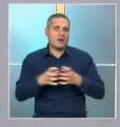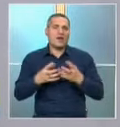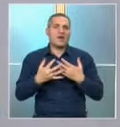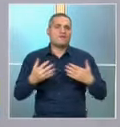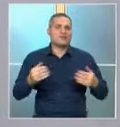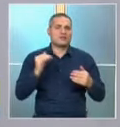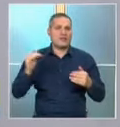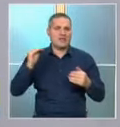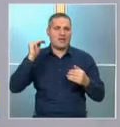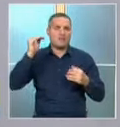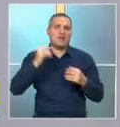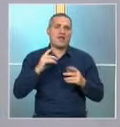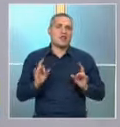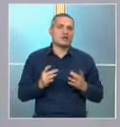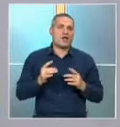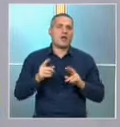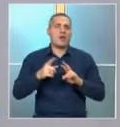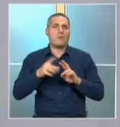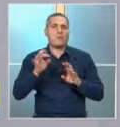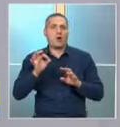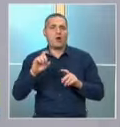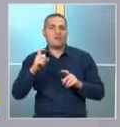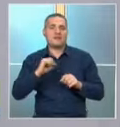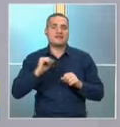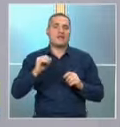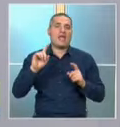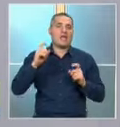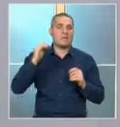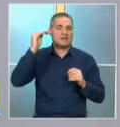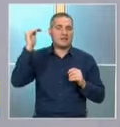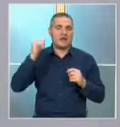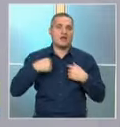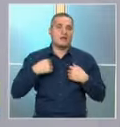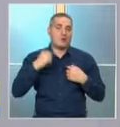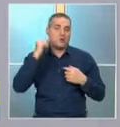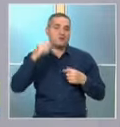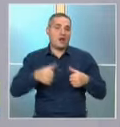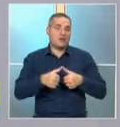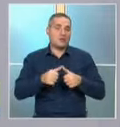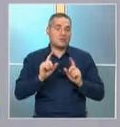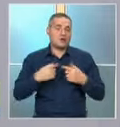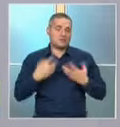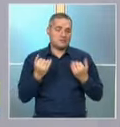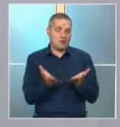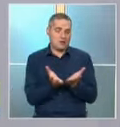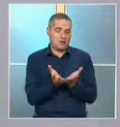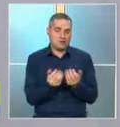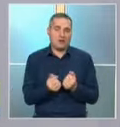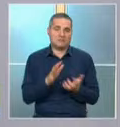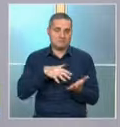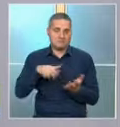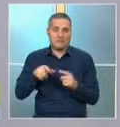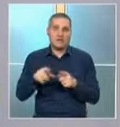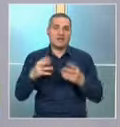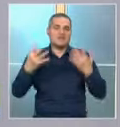етапи, начален, прогимназиален и гимназиален. И за мое учудване и от литературата, която съм била изчела,